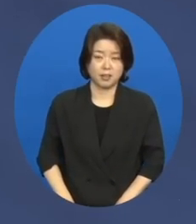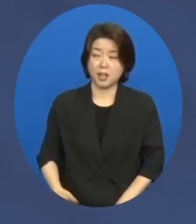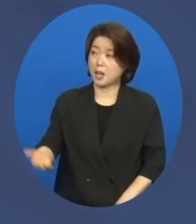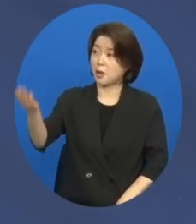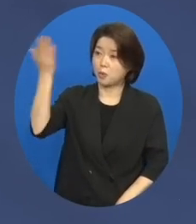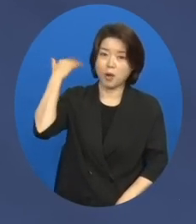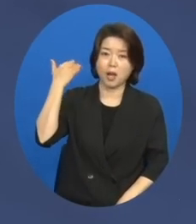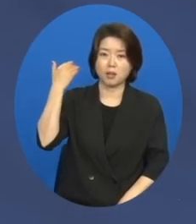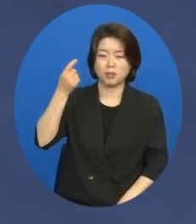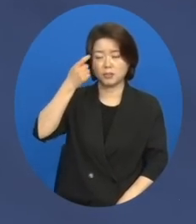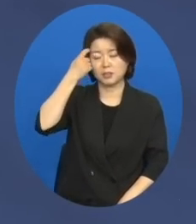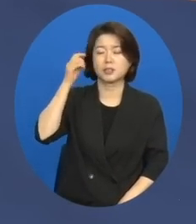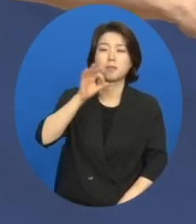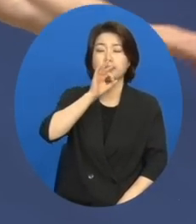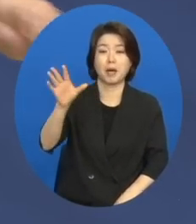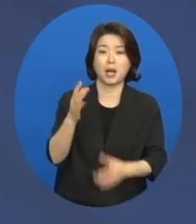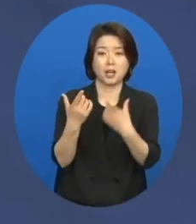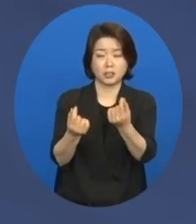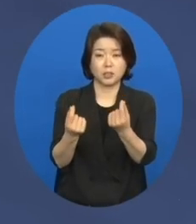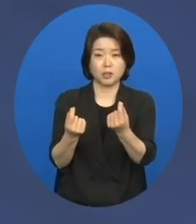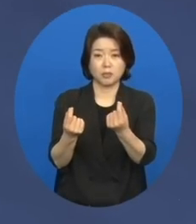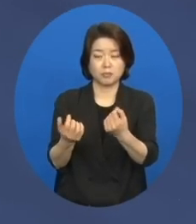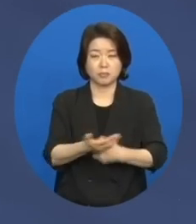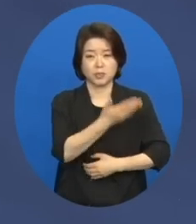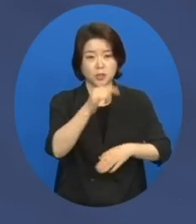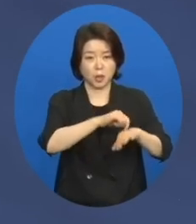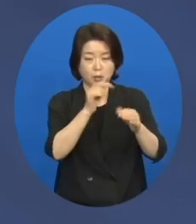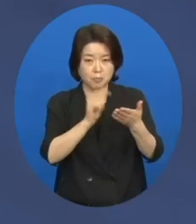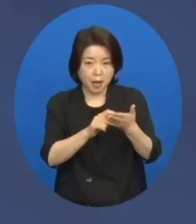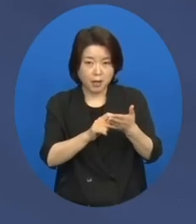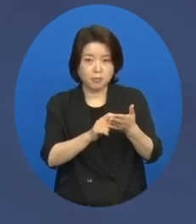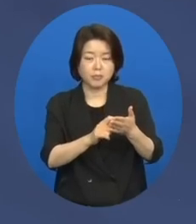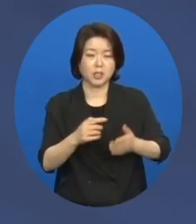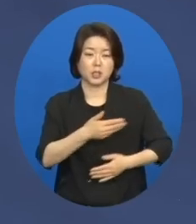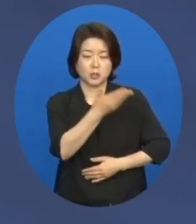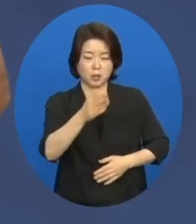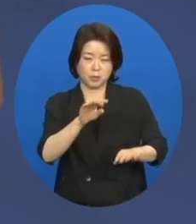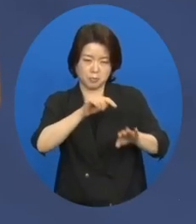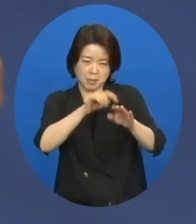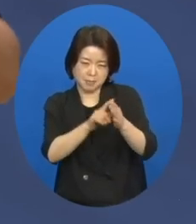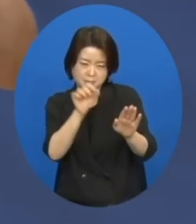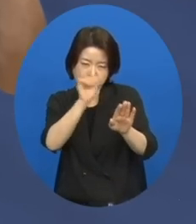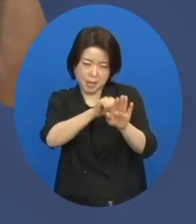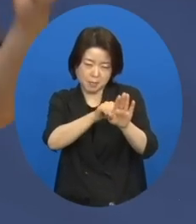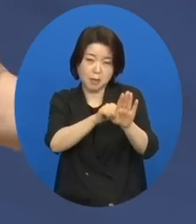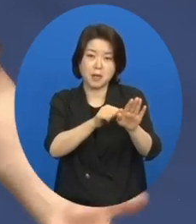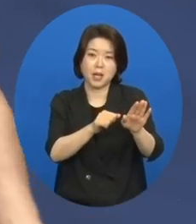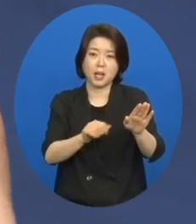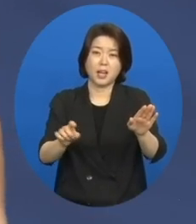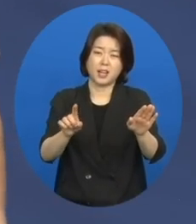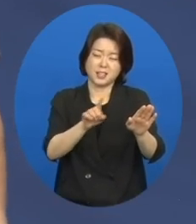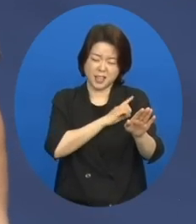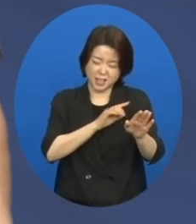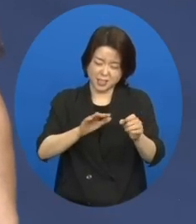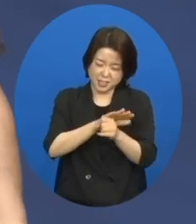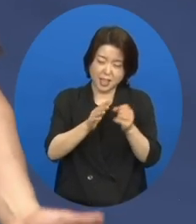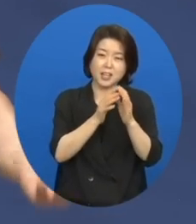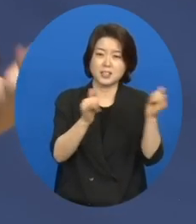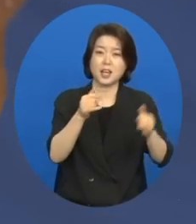과거를 생각도 못하시는 분처럼 여러분의 마음 저와 여러분의 마음 문을 두드리면서 가장 사랑하는